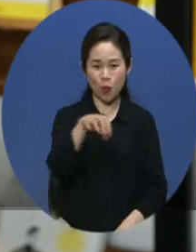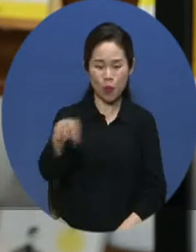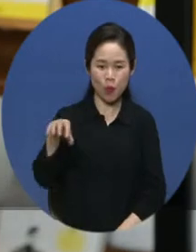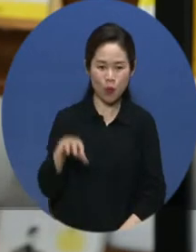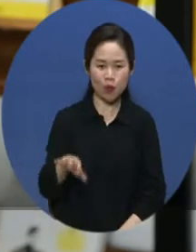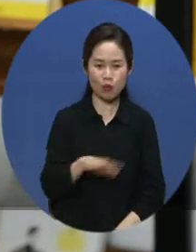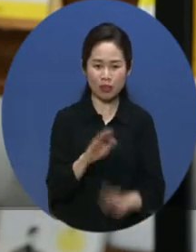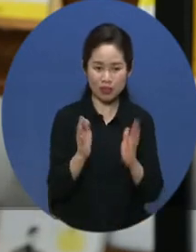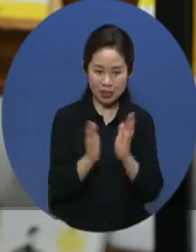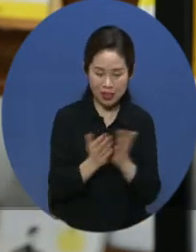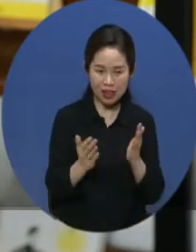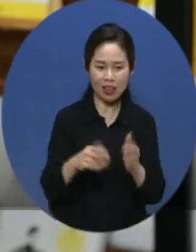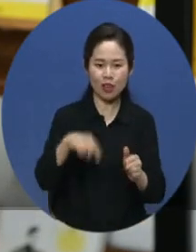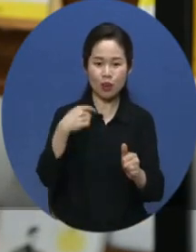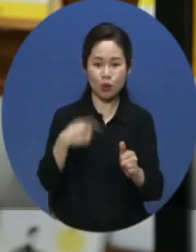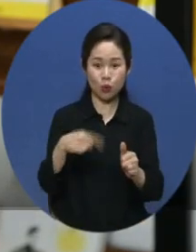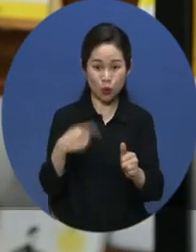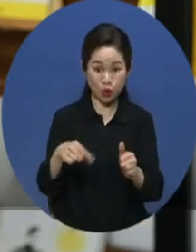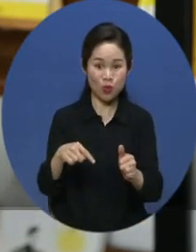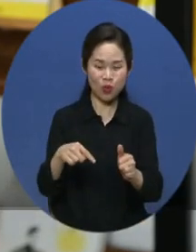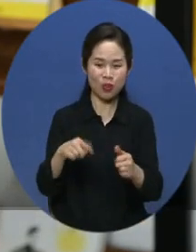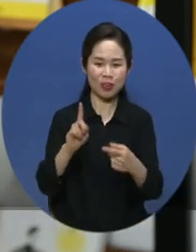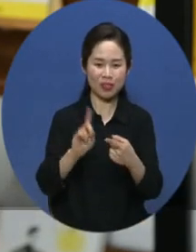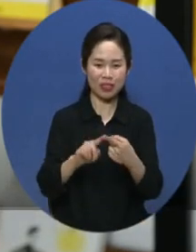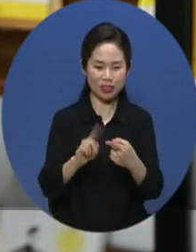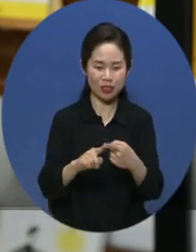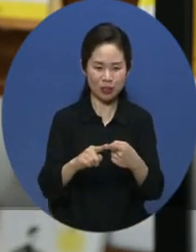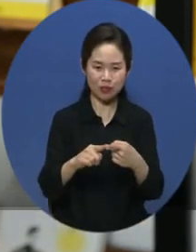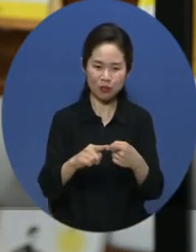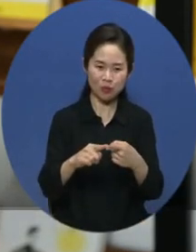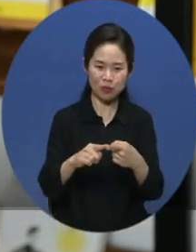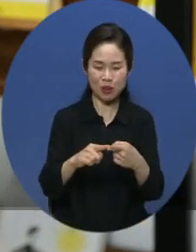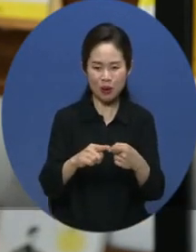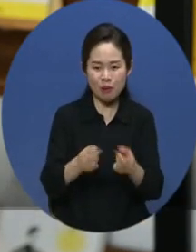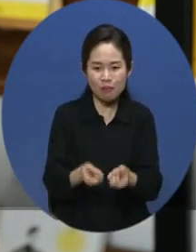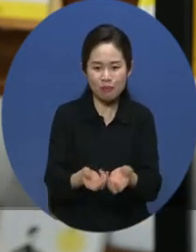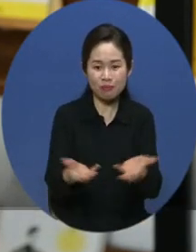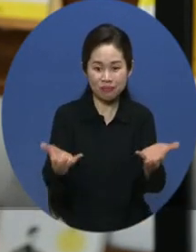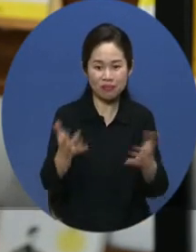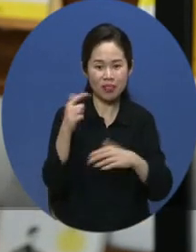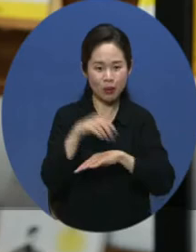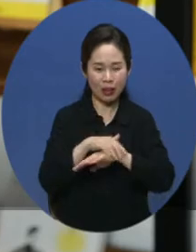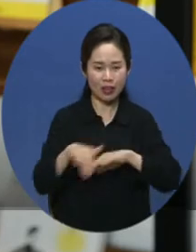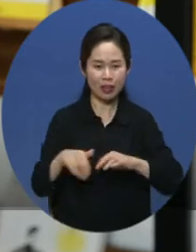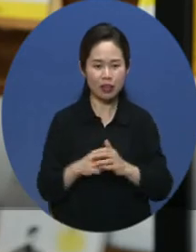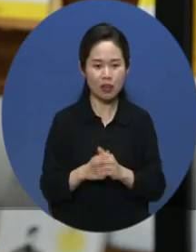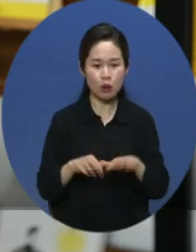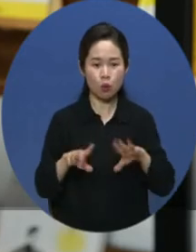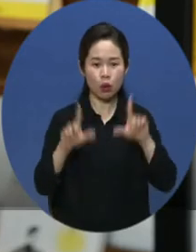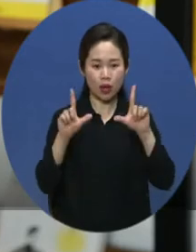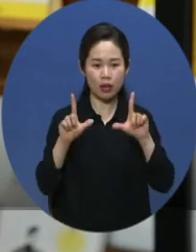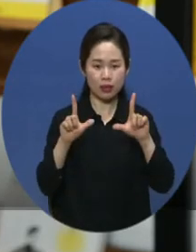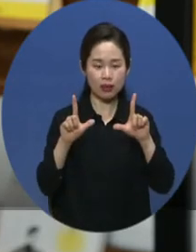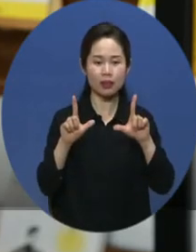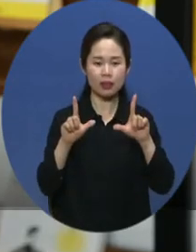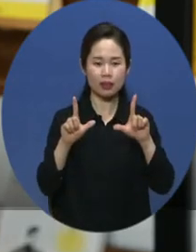좀 확산시킬 목표를 가지고 있고요. 올해는 그래서 한 300여